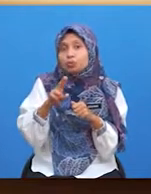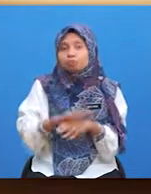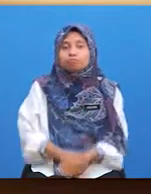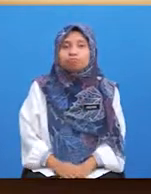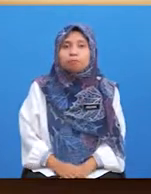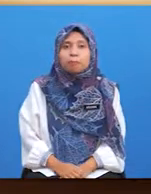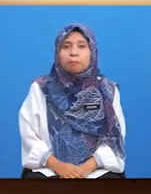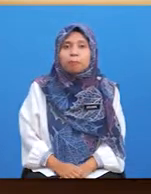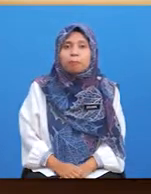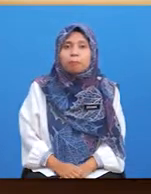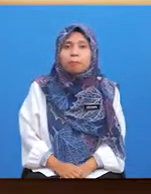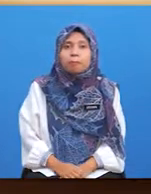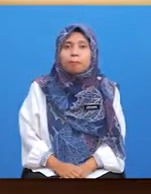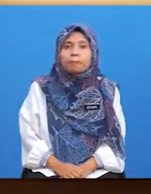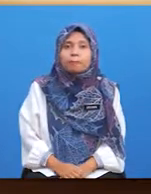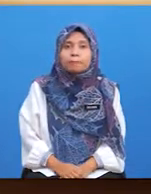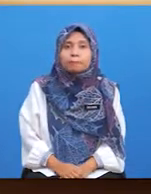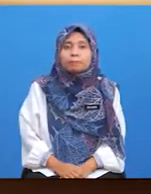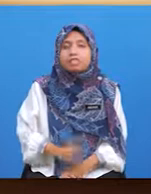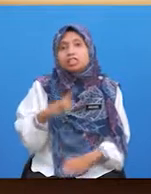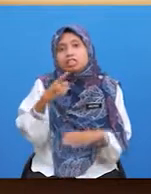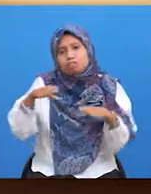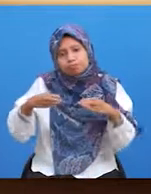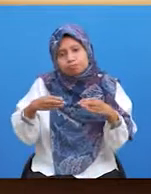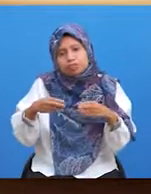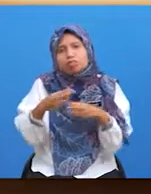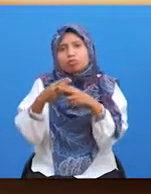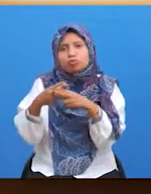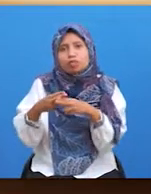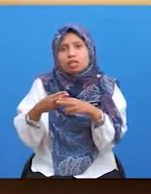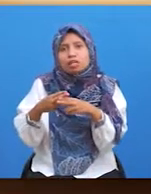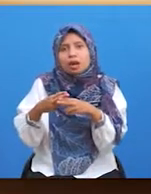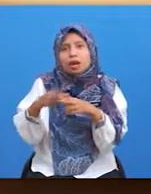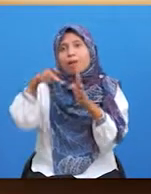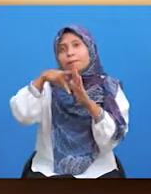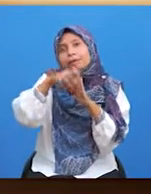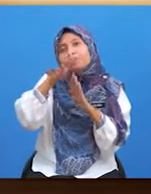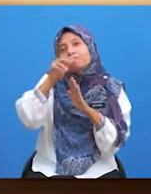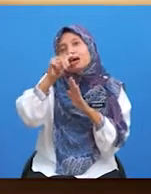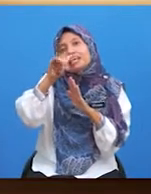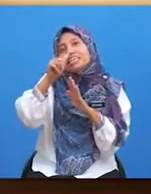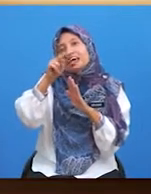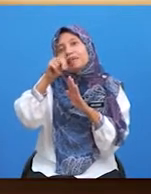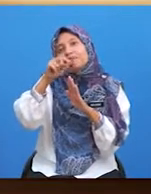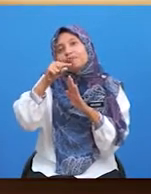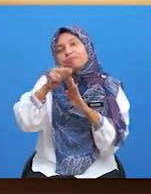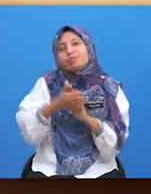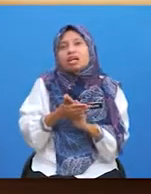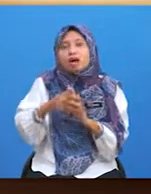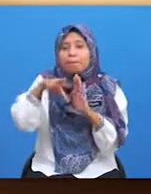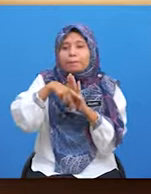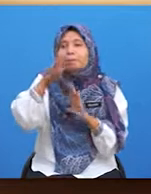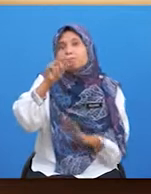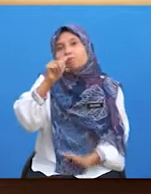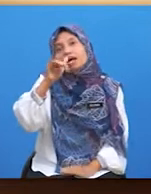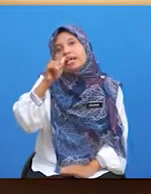Seterusnya, kita cipta pula pembayang pantun ini. Sebaik-baiknya, pembayang